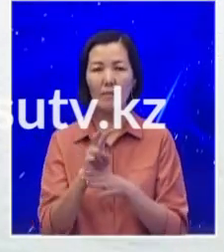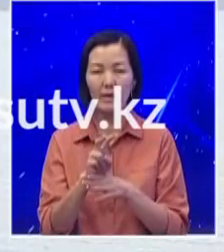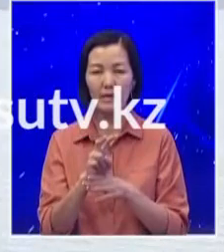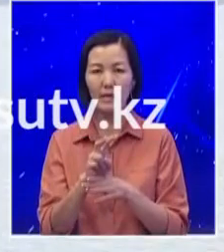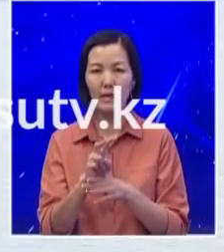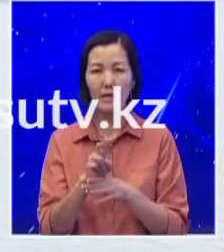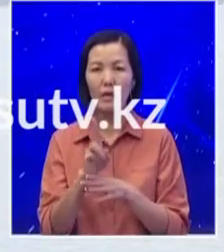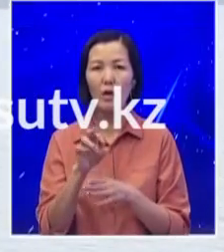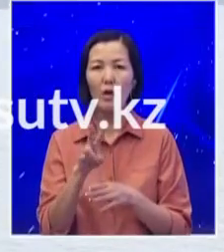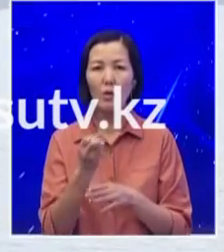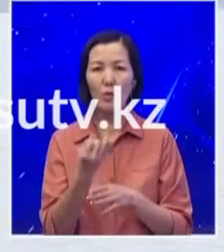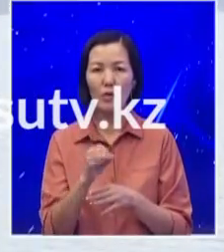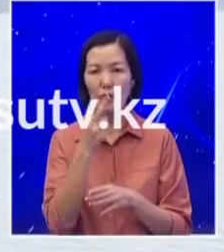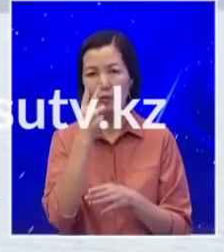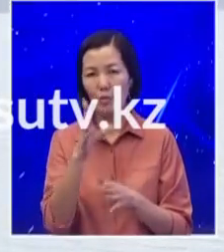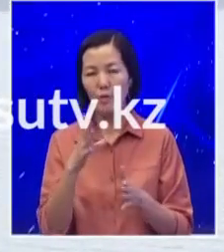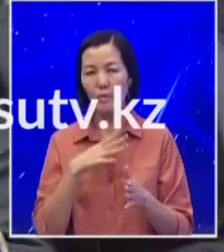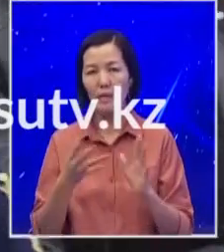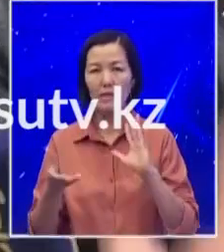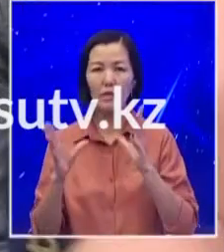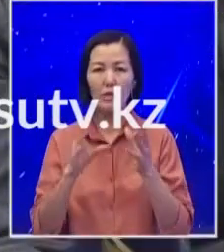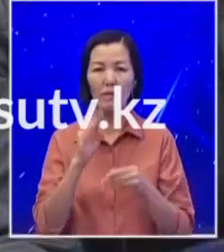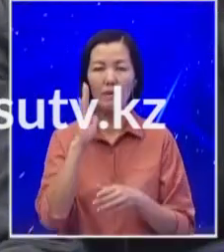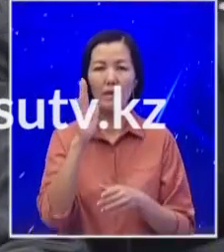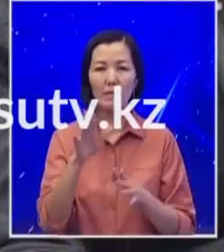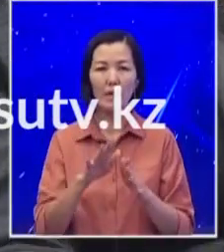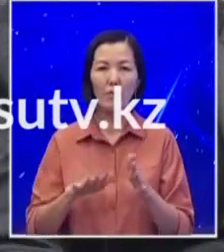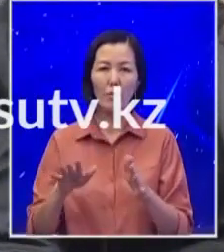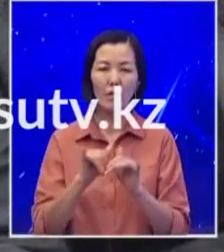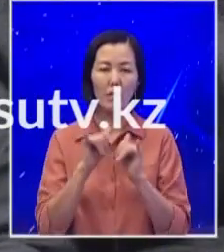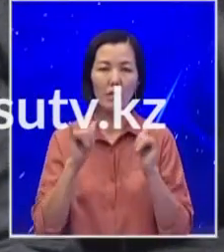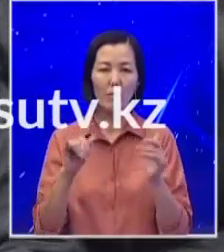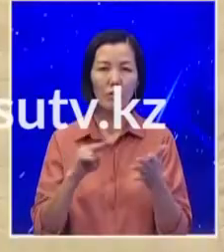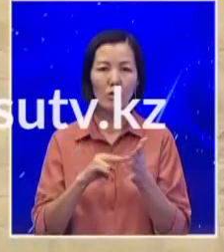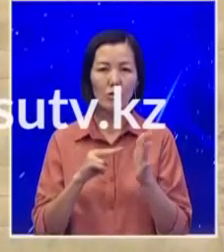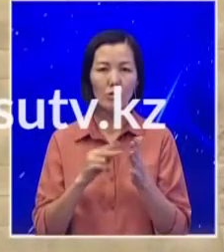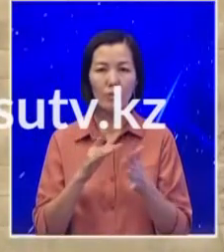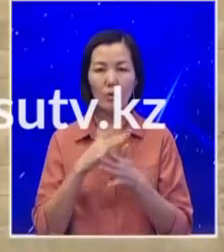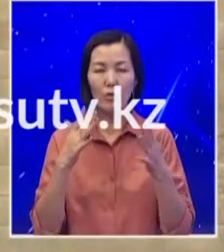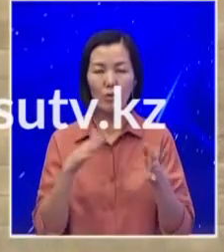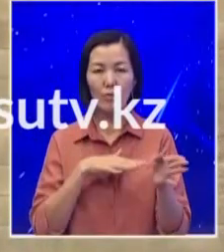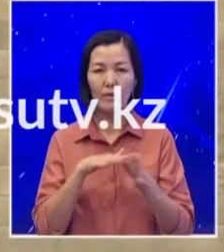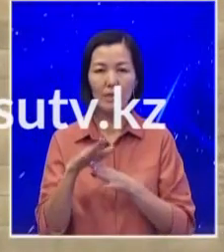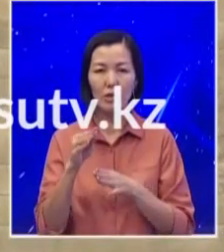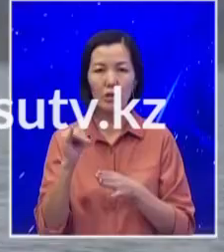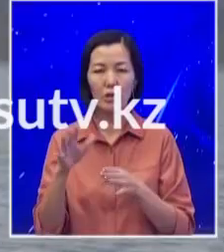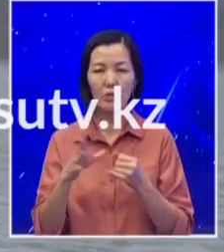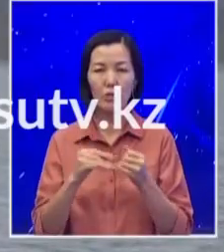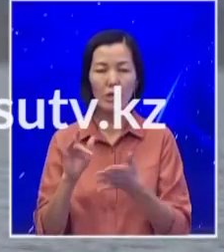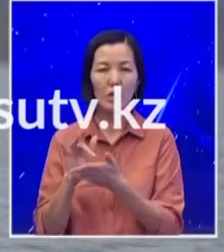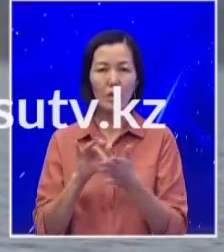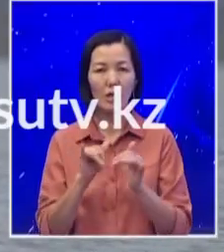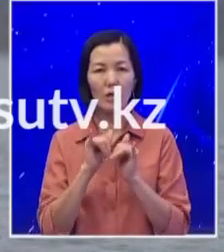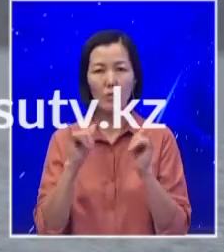маржаны Күлсайды көріп қайтты. Жалпы алда өлкені дамытудың жоспары көп. Іске асса, Жетісу өңірінің туристік